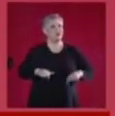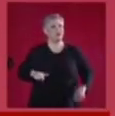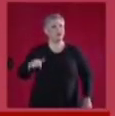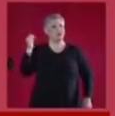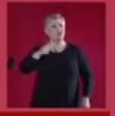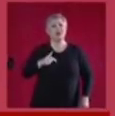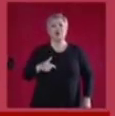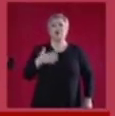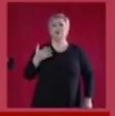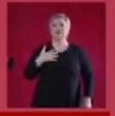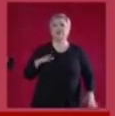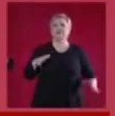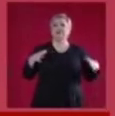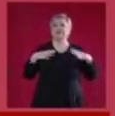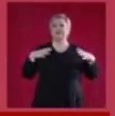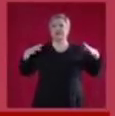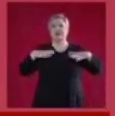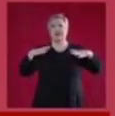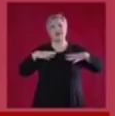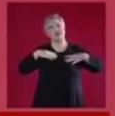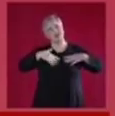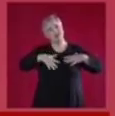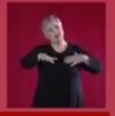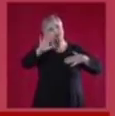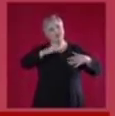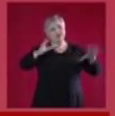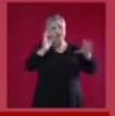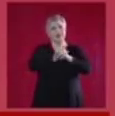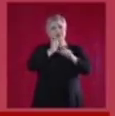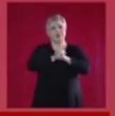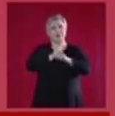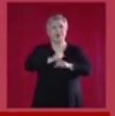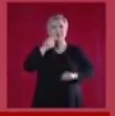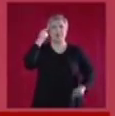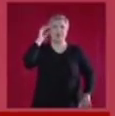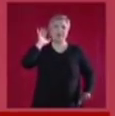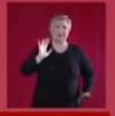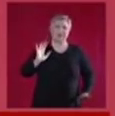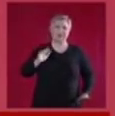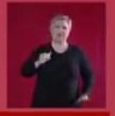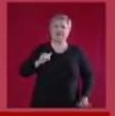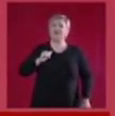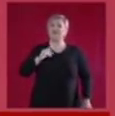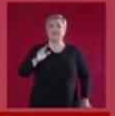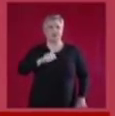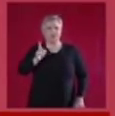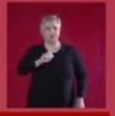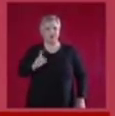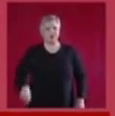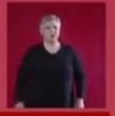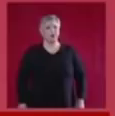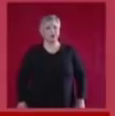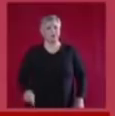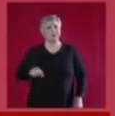χαλαρή ευρωεκλογές σε μία χαλαρή ευρωεκλογών ουν σε όλους